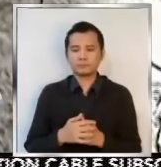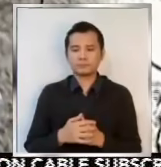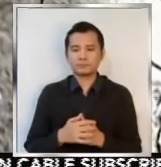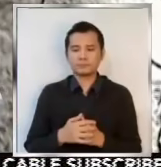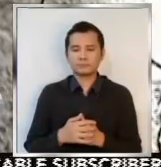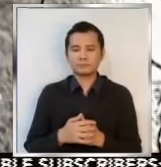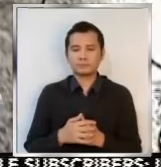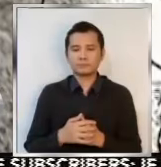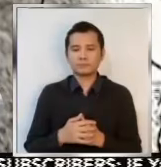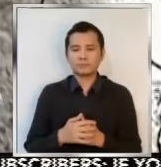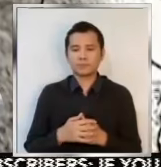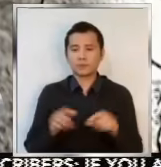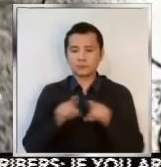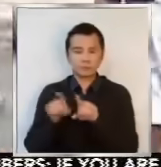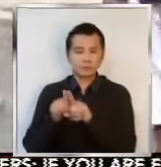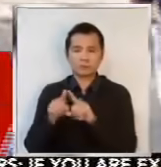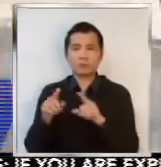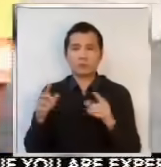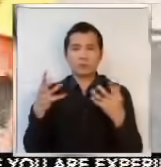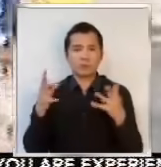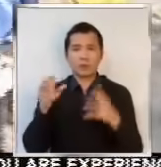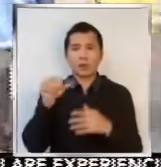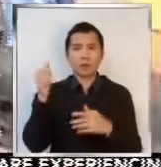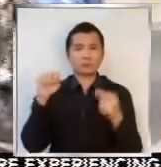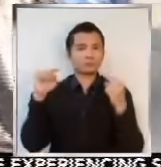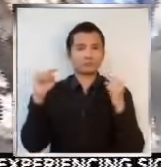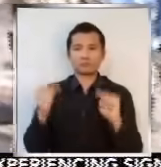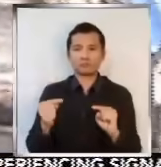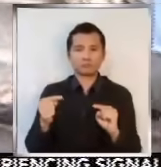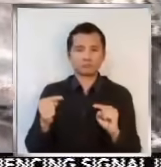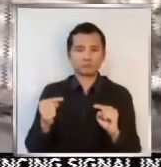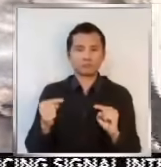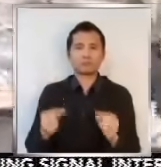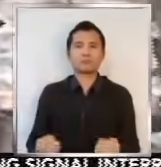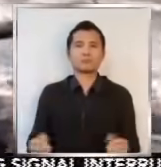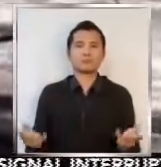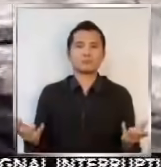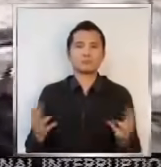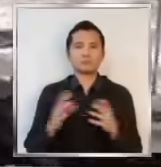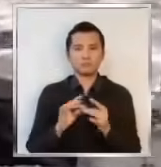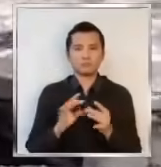wala nang ibang nasaktan sa sunog. June Veneracion, Nakatutok, 24 Horas.